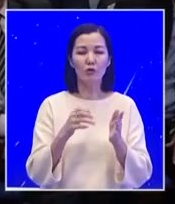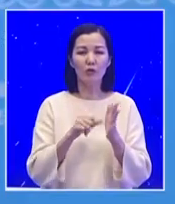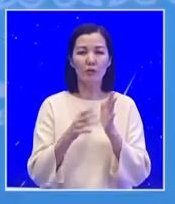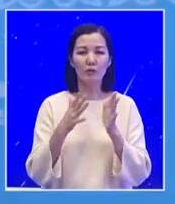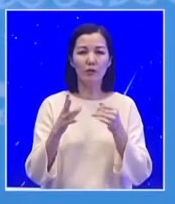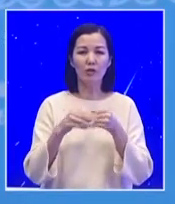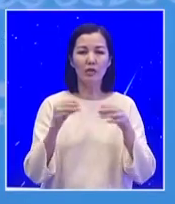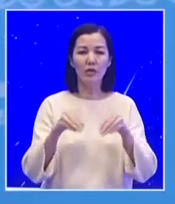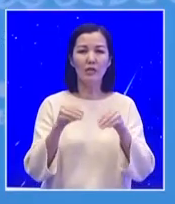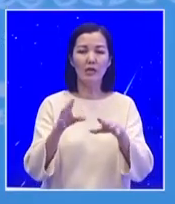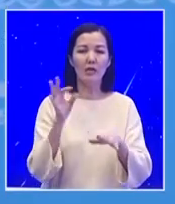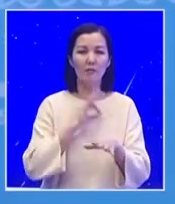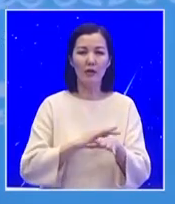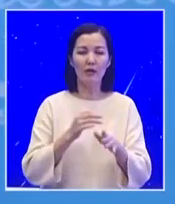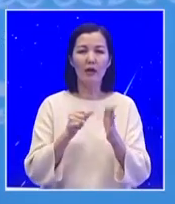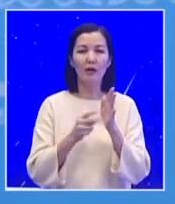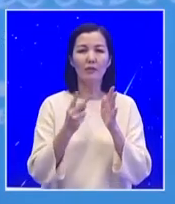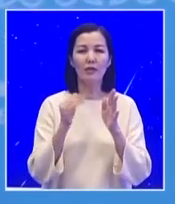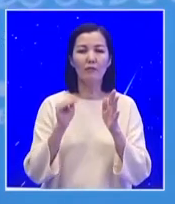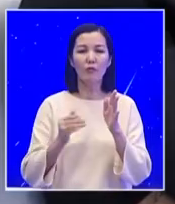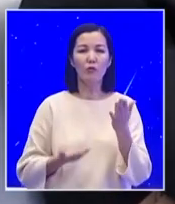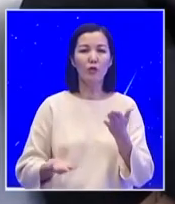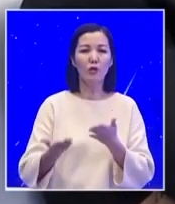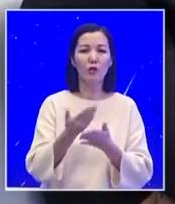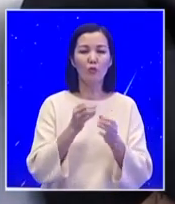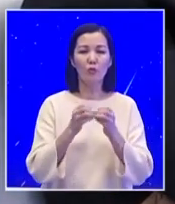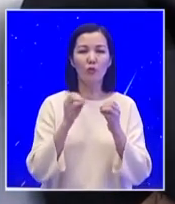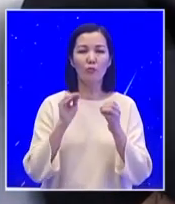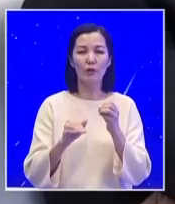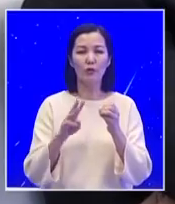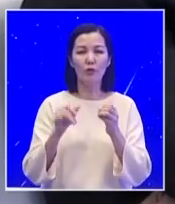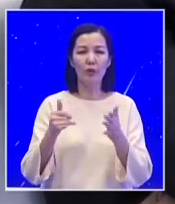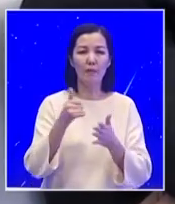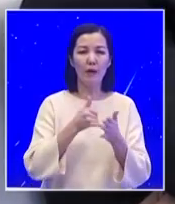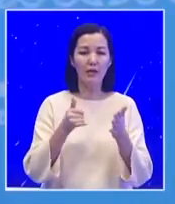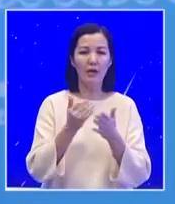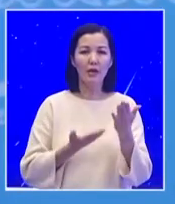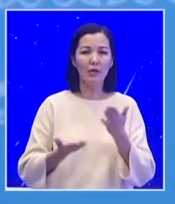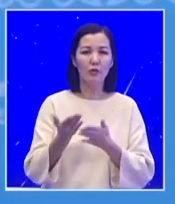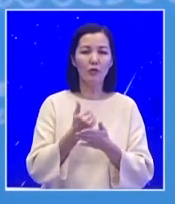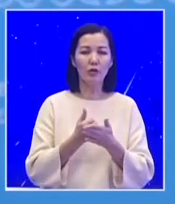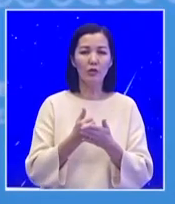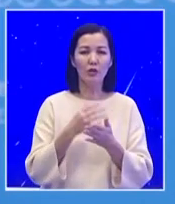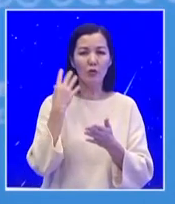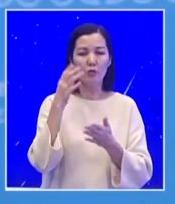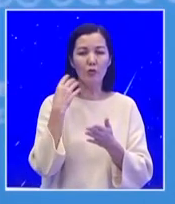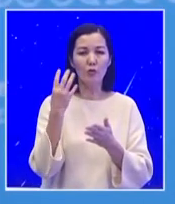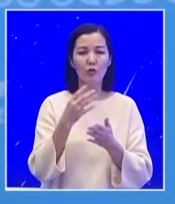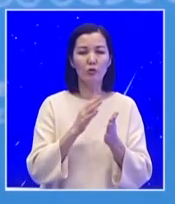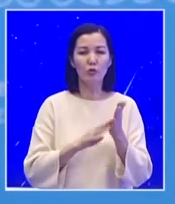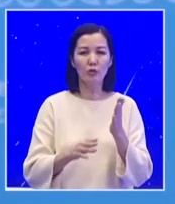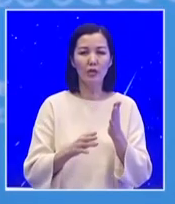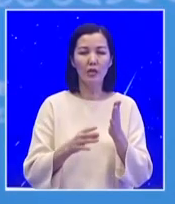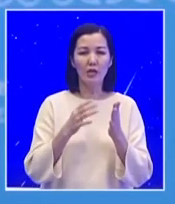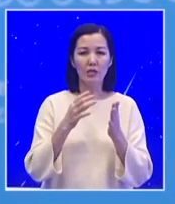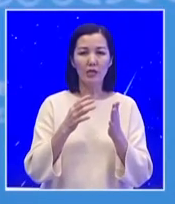егістік алқап игеріліп, нәтижесінде 62 мың тонна дәнді дақылдар, 10 мың тонна майлы дақылдар, 91 мың тонна көкөніс, 4 мың тонна бақша дақылдар